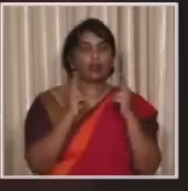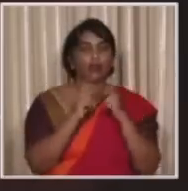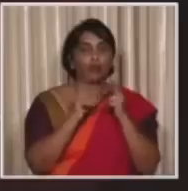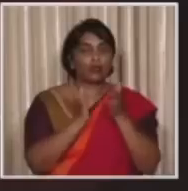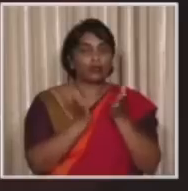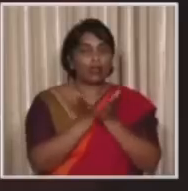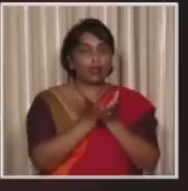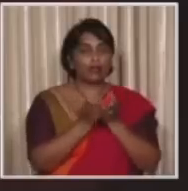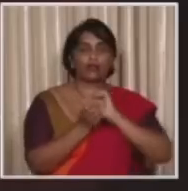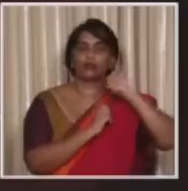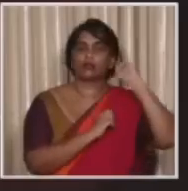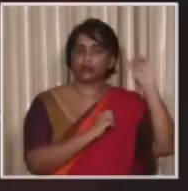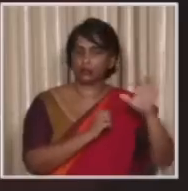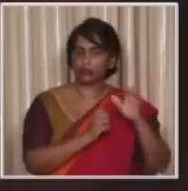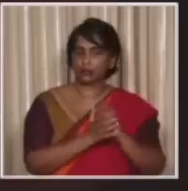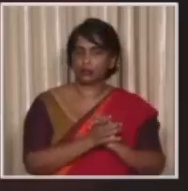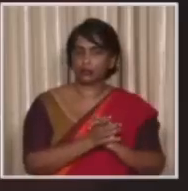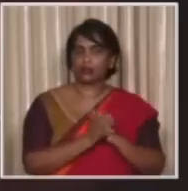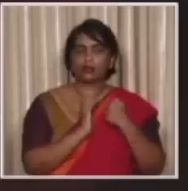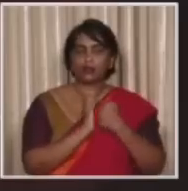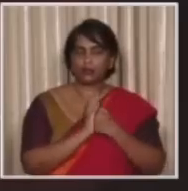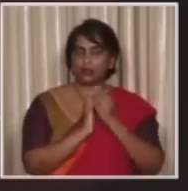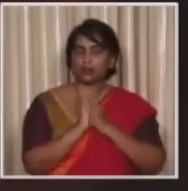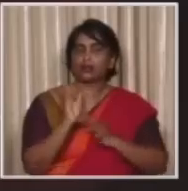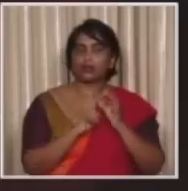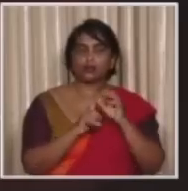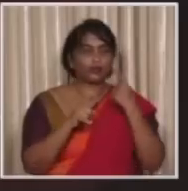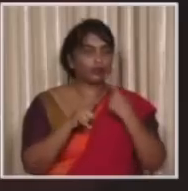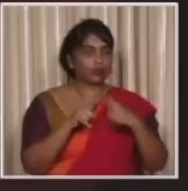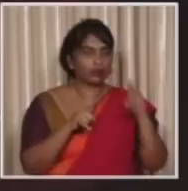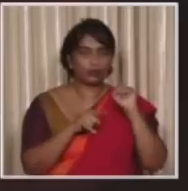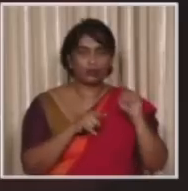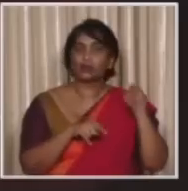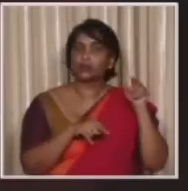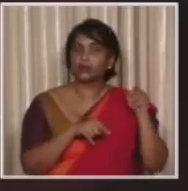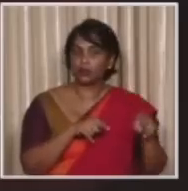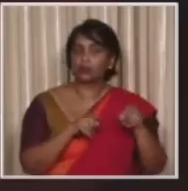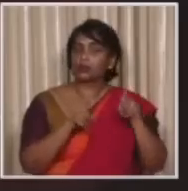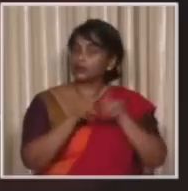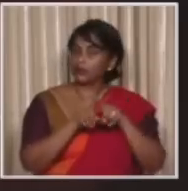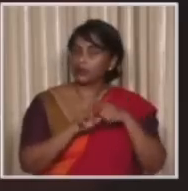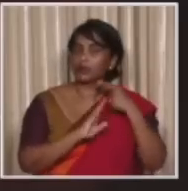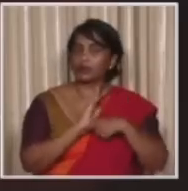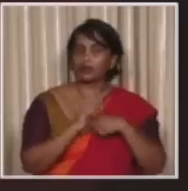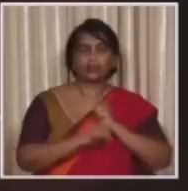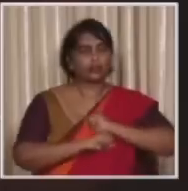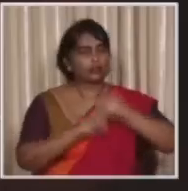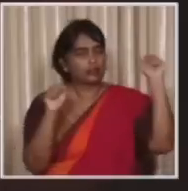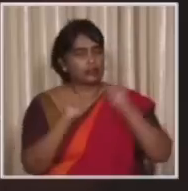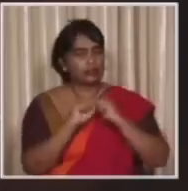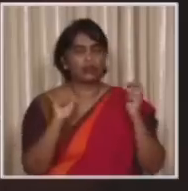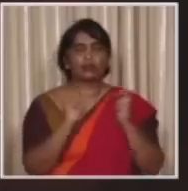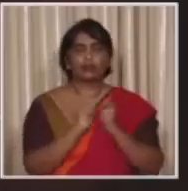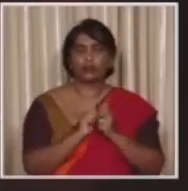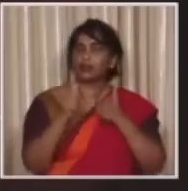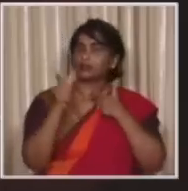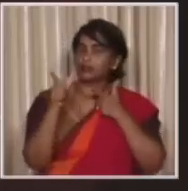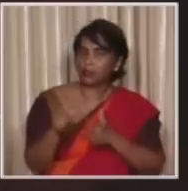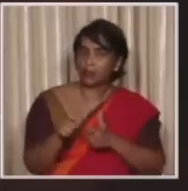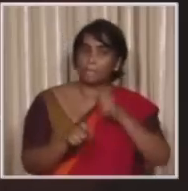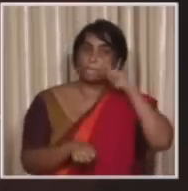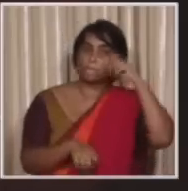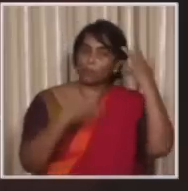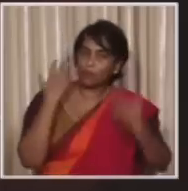නැවට ගෙවලා දැම්මා ගරු මන්ත්‍රීතුමිය ඒ විතරක් නෙවෙයි මේවා හින්දම රටේ අරගලයක් ඇති වුණා වෙඩි තිබ්බා